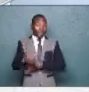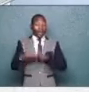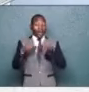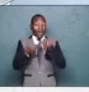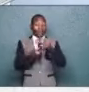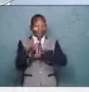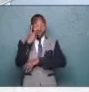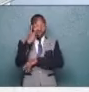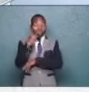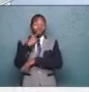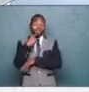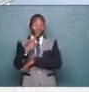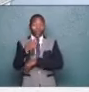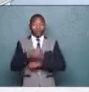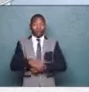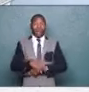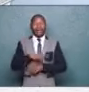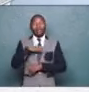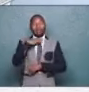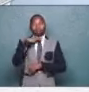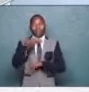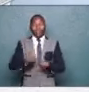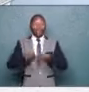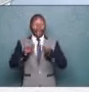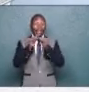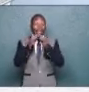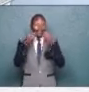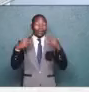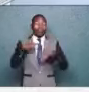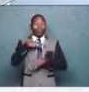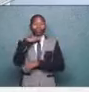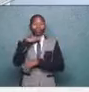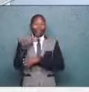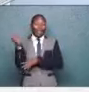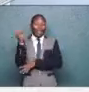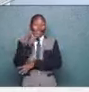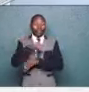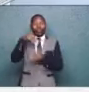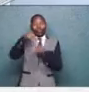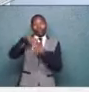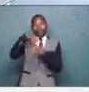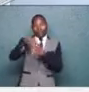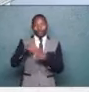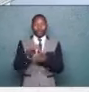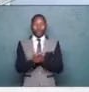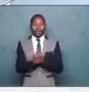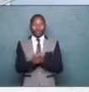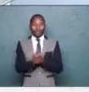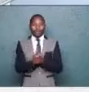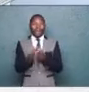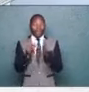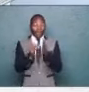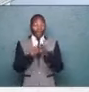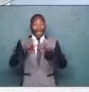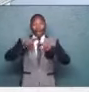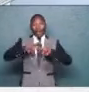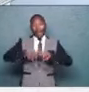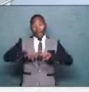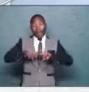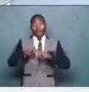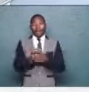umboni otsimikiza kuti adzakhala atakwanitsa zakazi pofika tsiku lovota ndipo